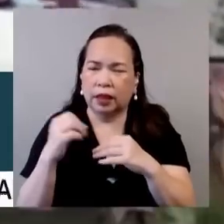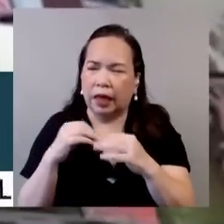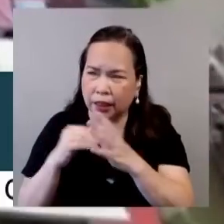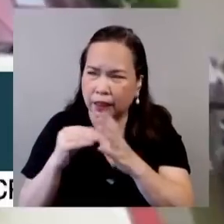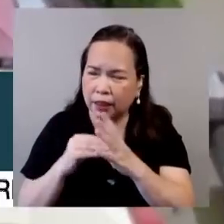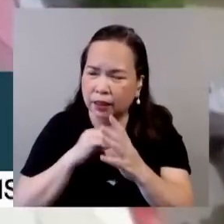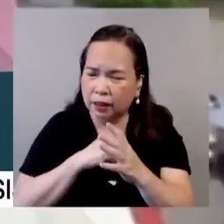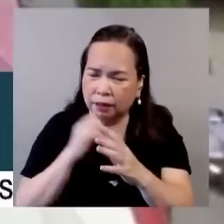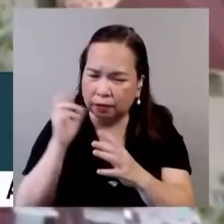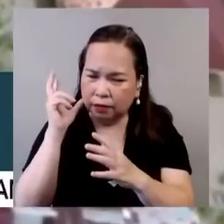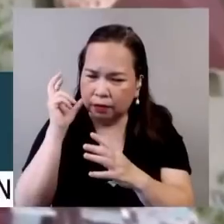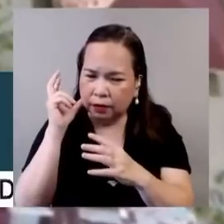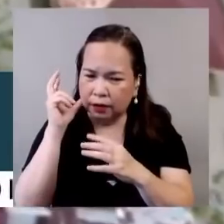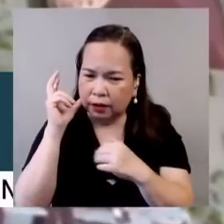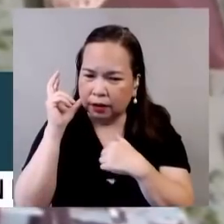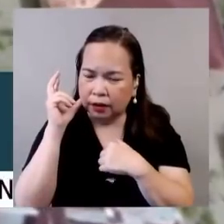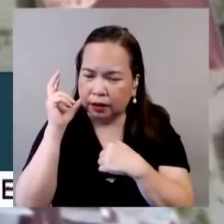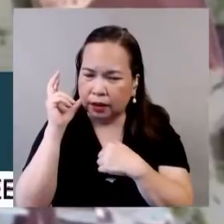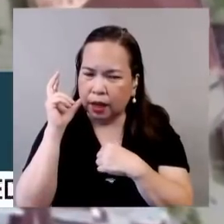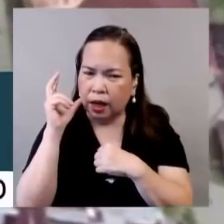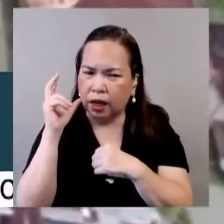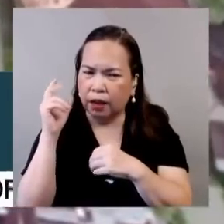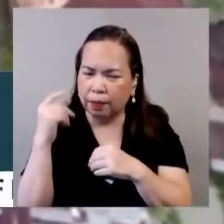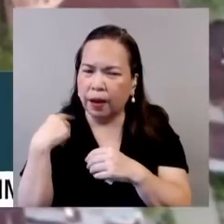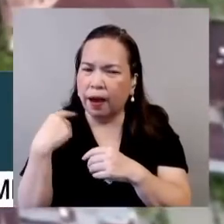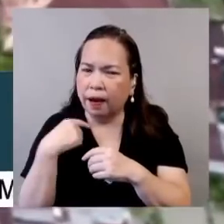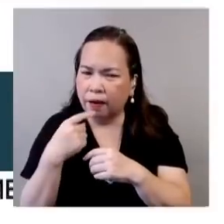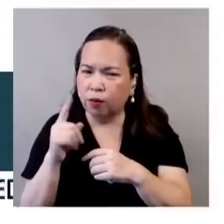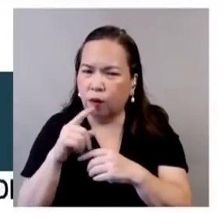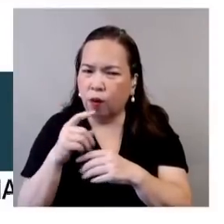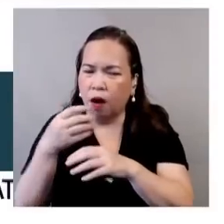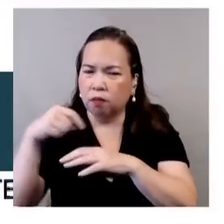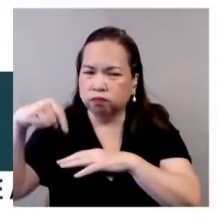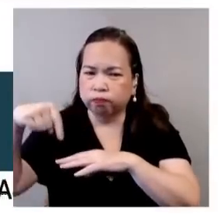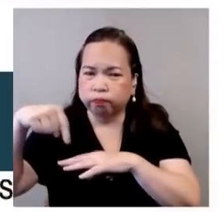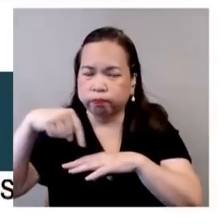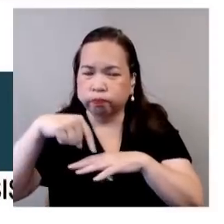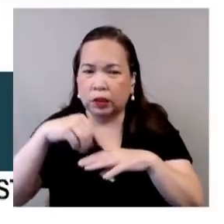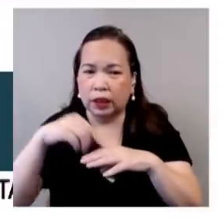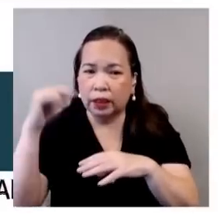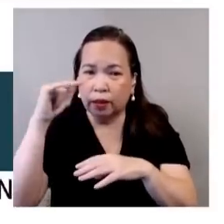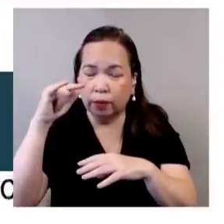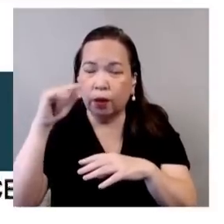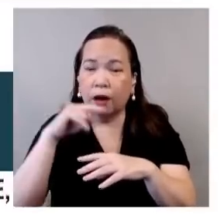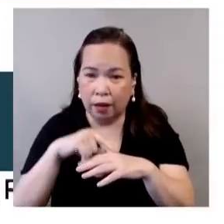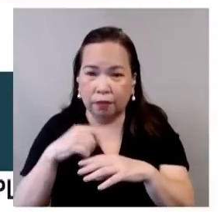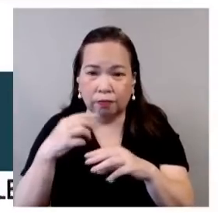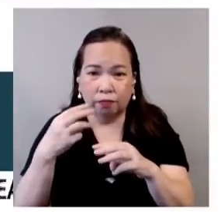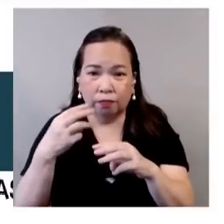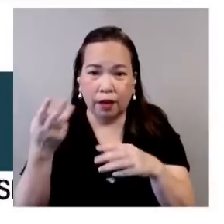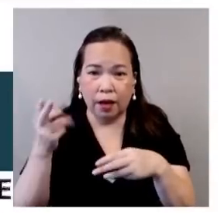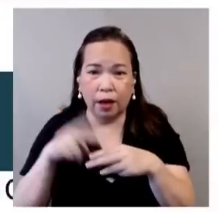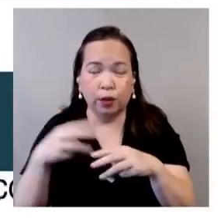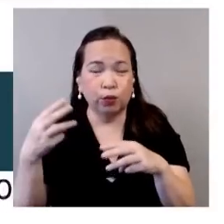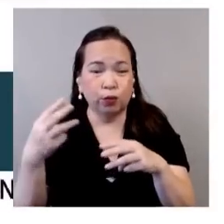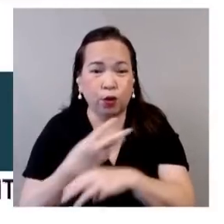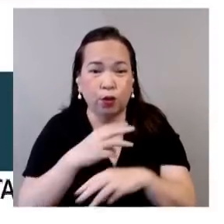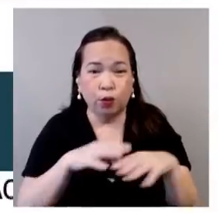that for us please? May nagsasabi na yung construction mismo ng airport ang naka-apekto sa pagtaas